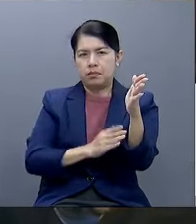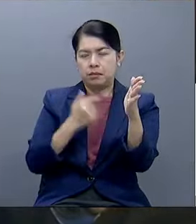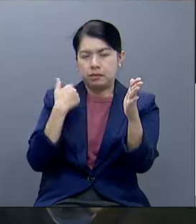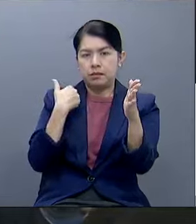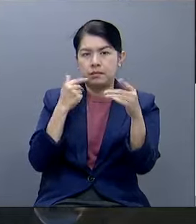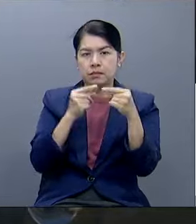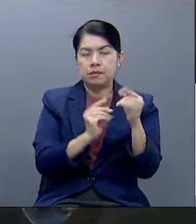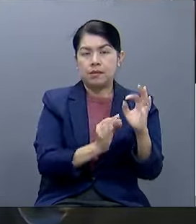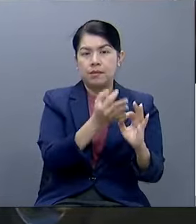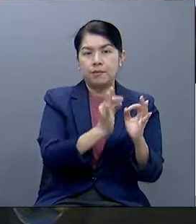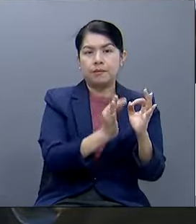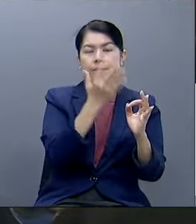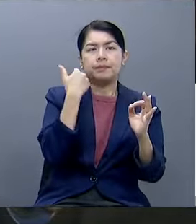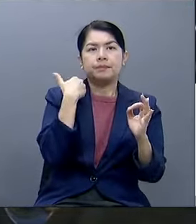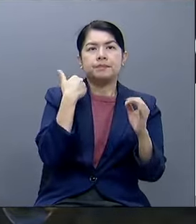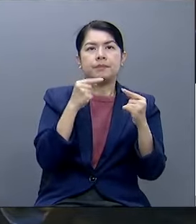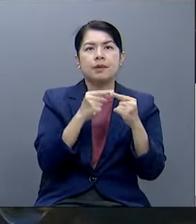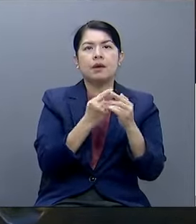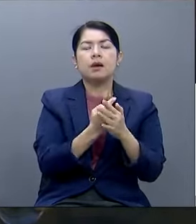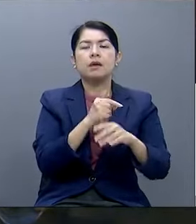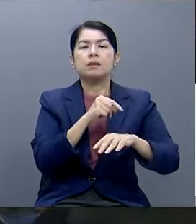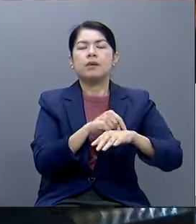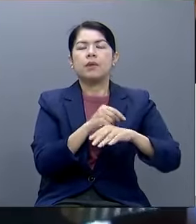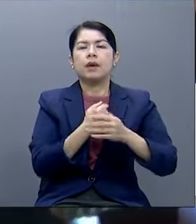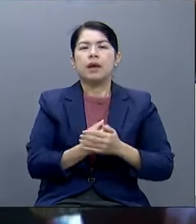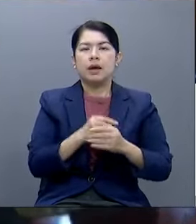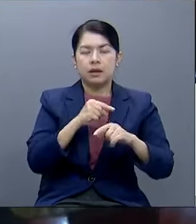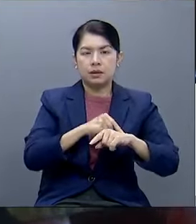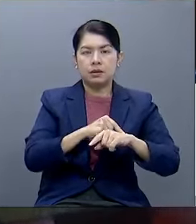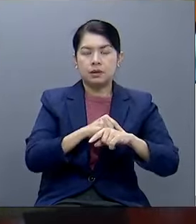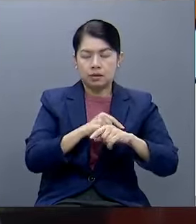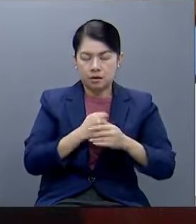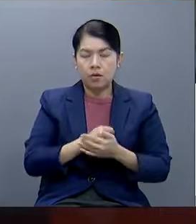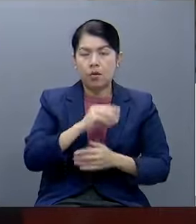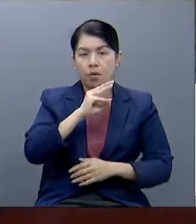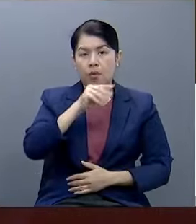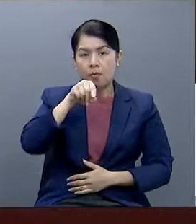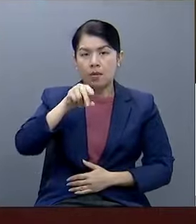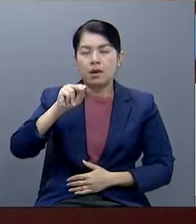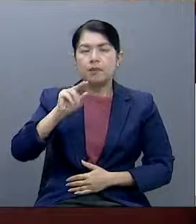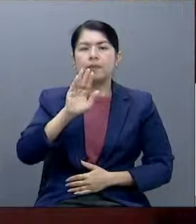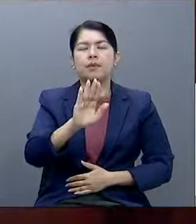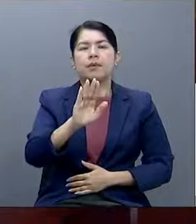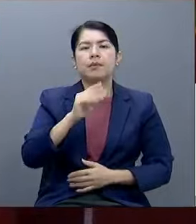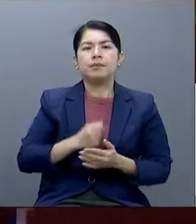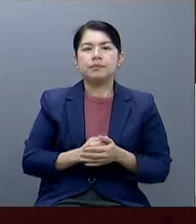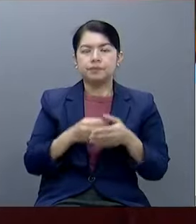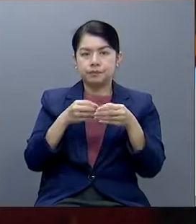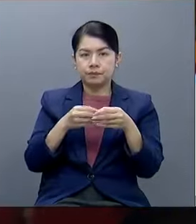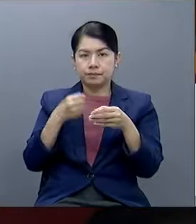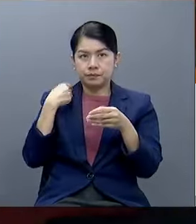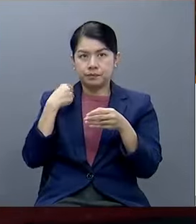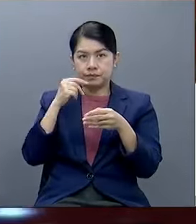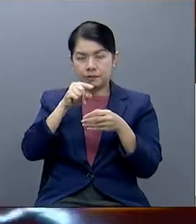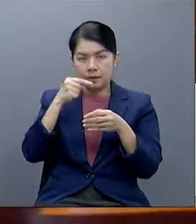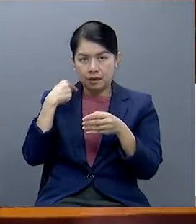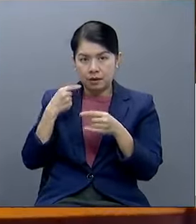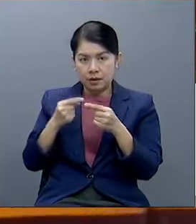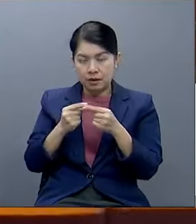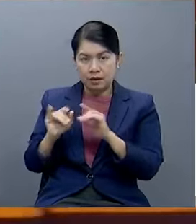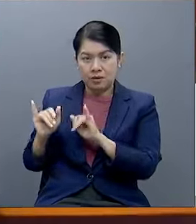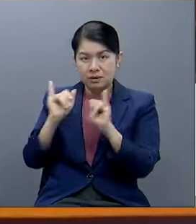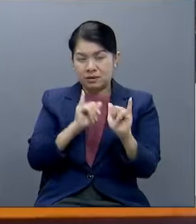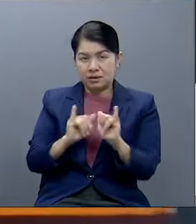า 18:30 นตามเวลาท้องถิ่นทางด้านกำลังพลอพยพประชาชนบางส่วนออกจ